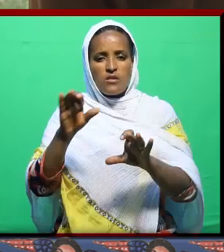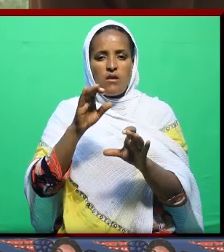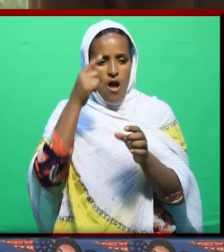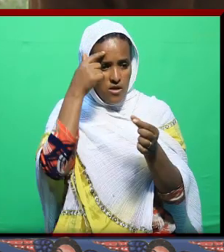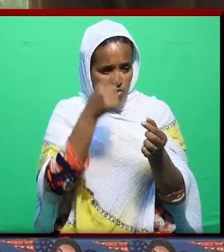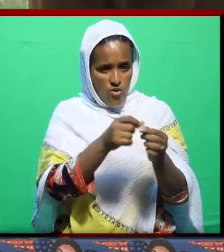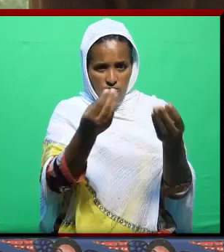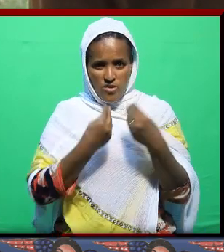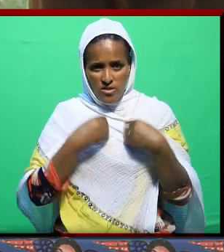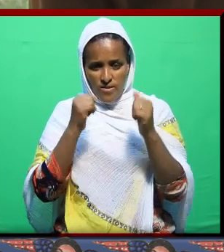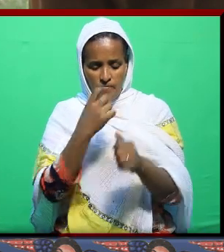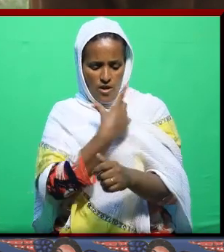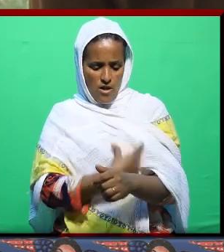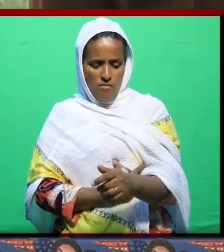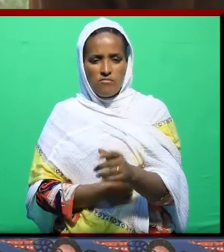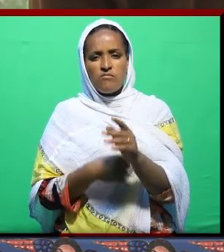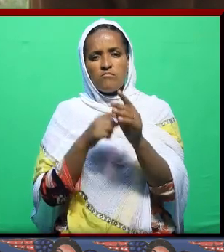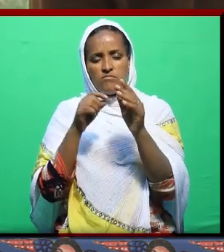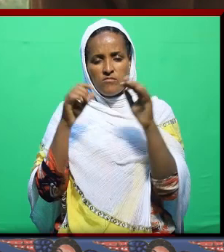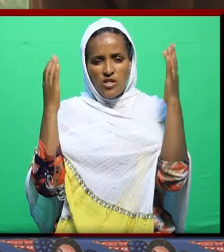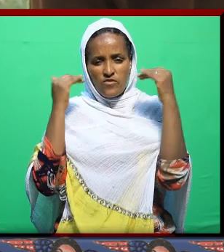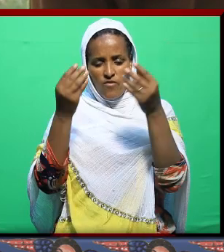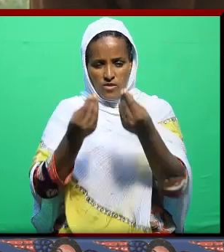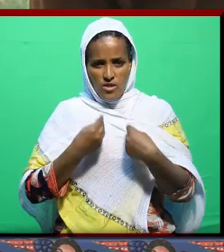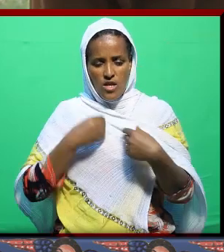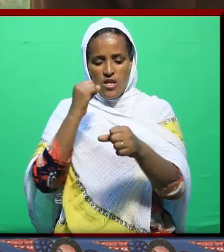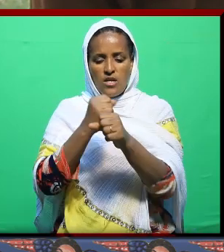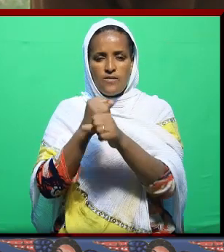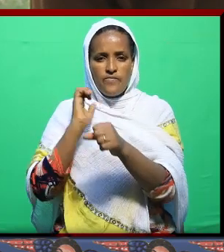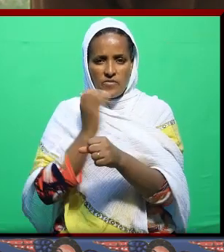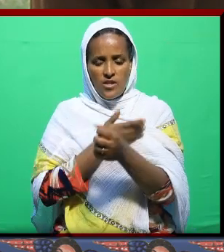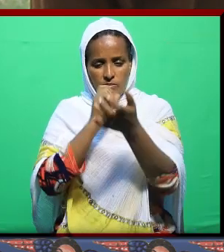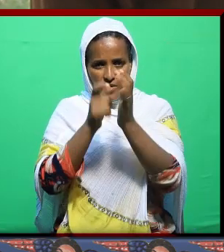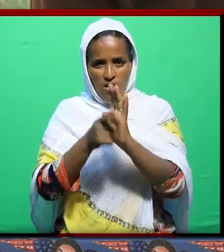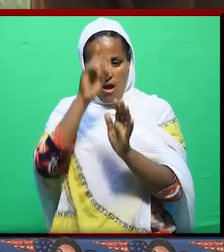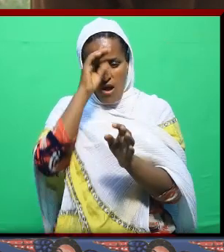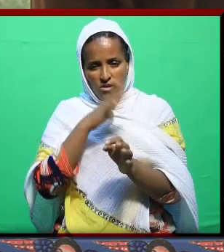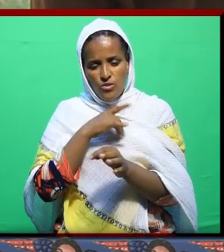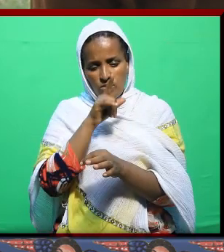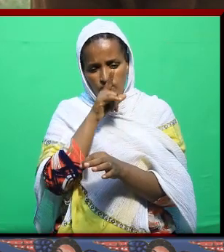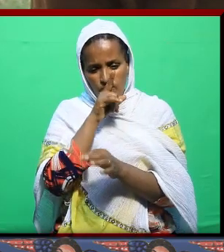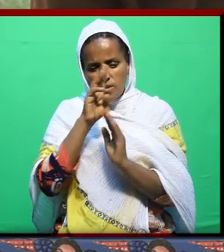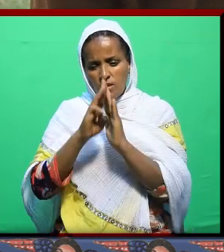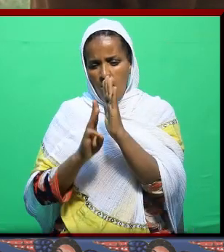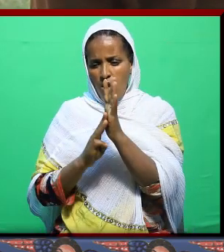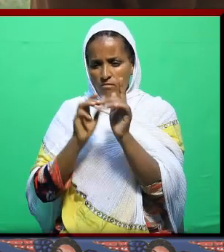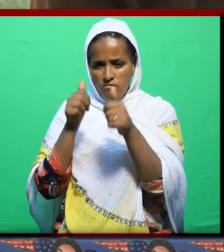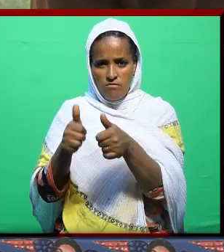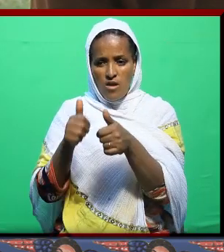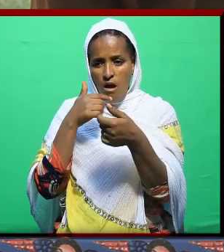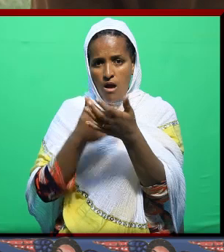ማድረግ አስተዋይነትን ይሰጣል ልበኝነትን ይሰጣል ለስራችን ለምሳሌ አንድ ሰው ጭምት ነው